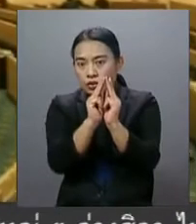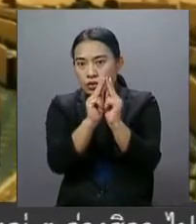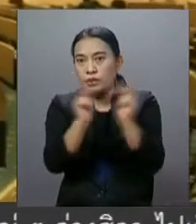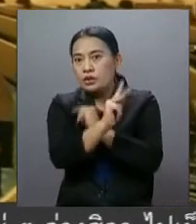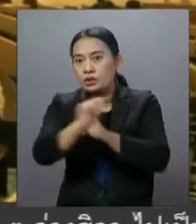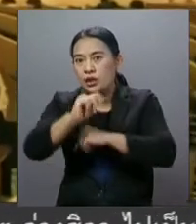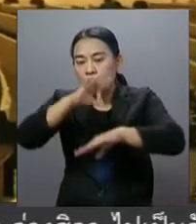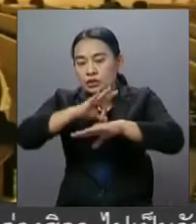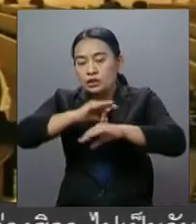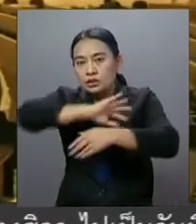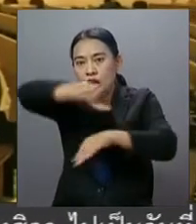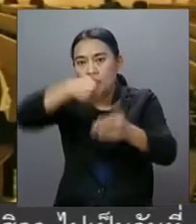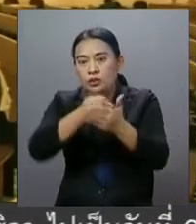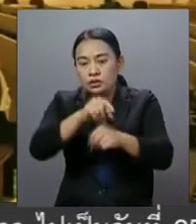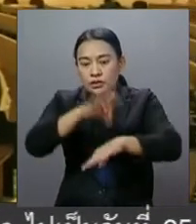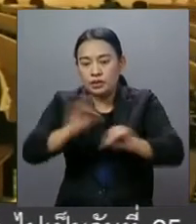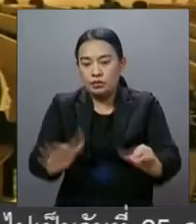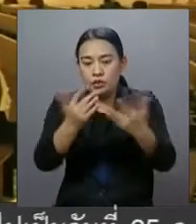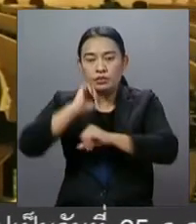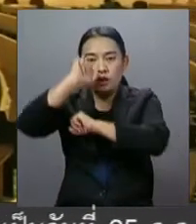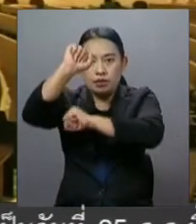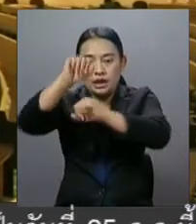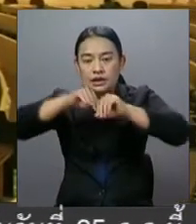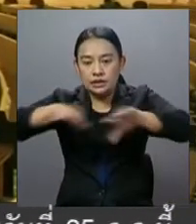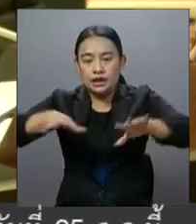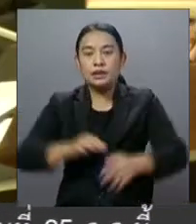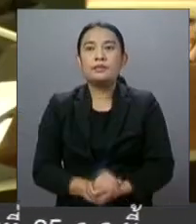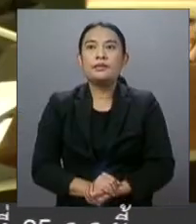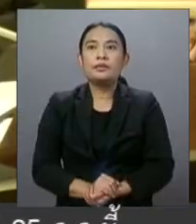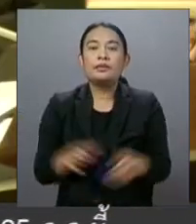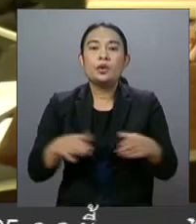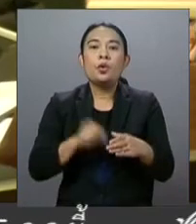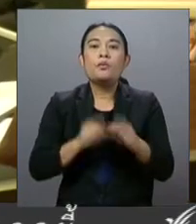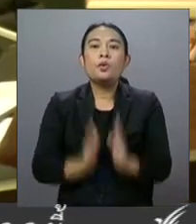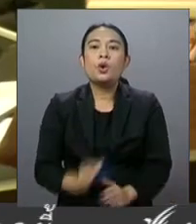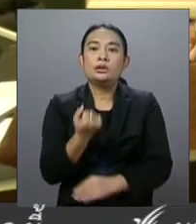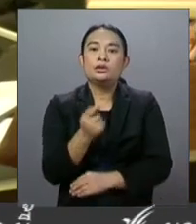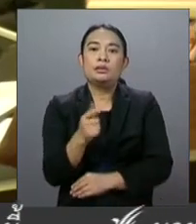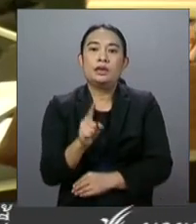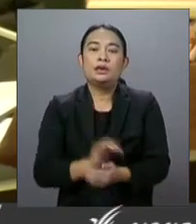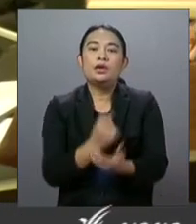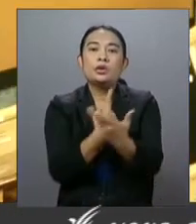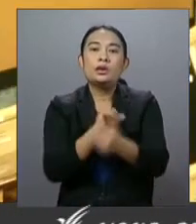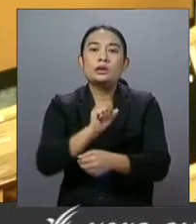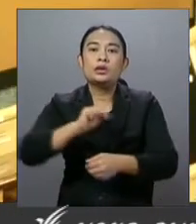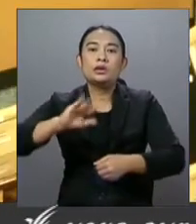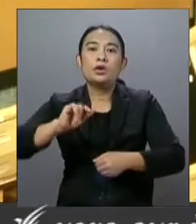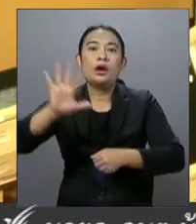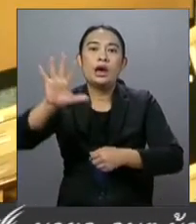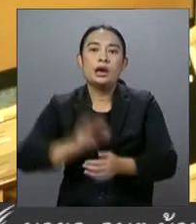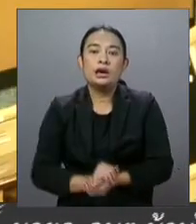ตำแ่งเมื่อกดหมายประกาศใช้โดยคณะามฐิการ ชุดนี้มีทั้งหมด 11 คนประกอบด้วยตัวแทนสอนช.5 คน